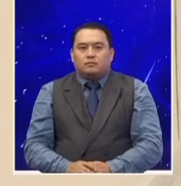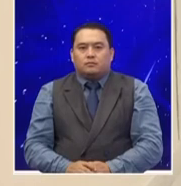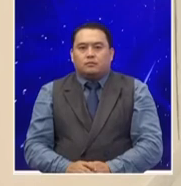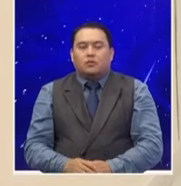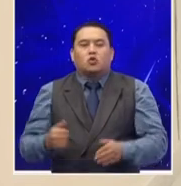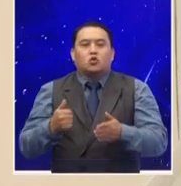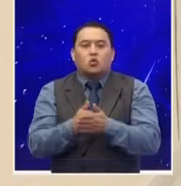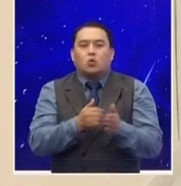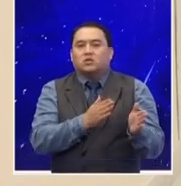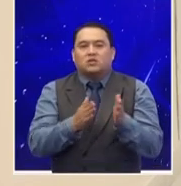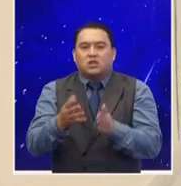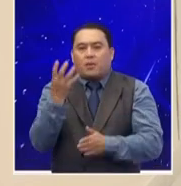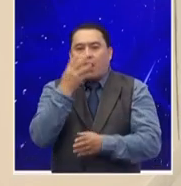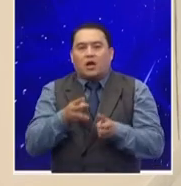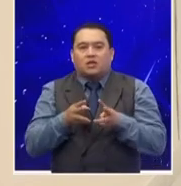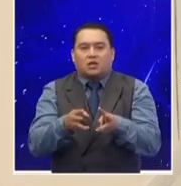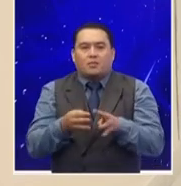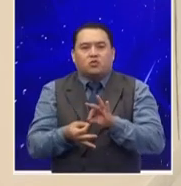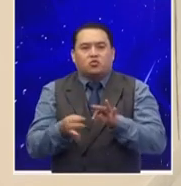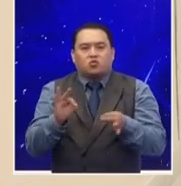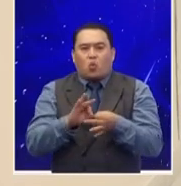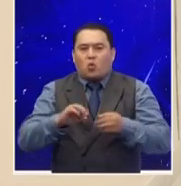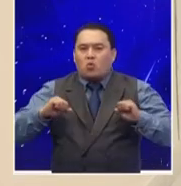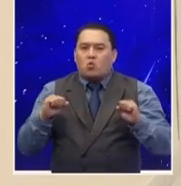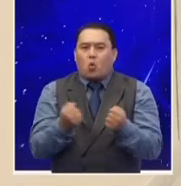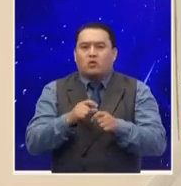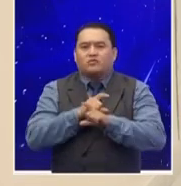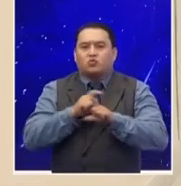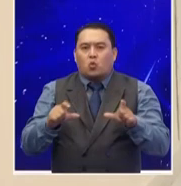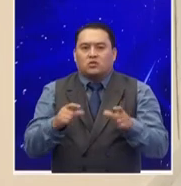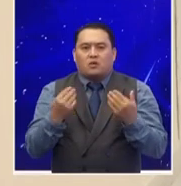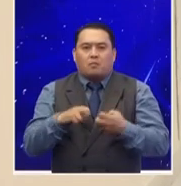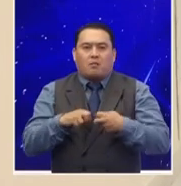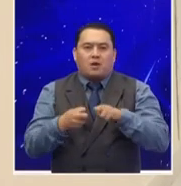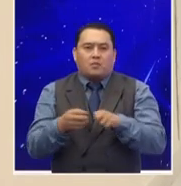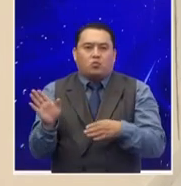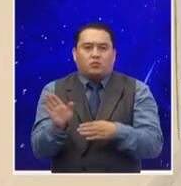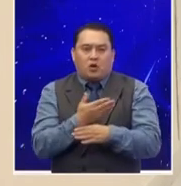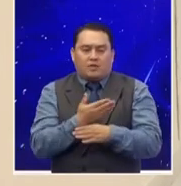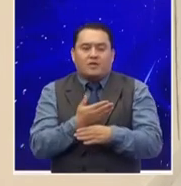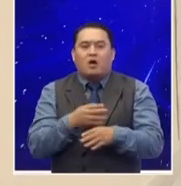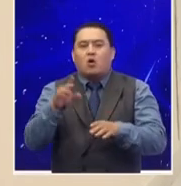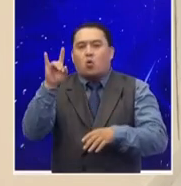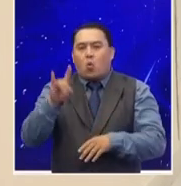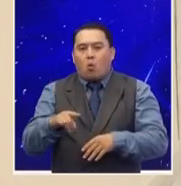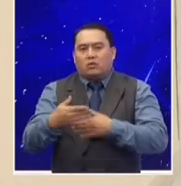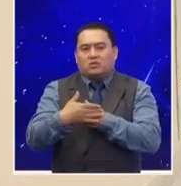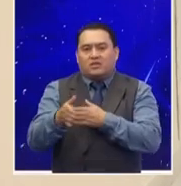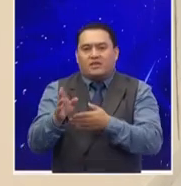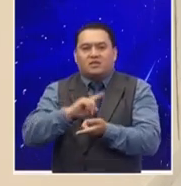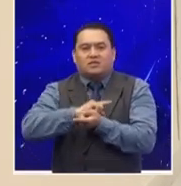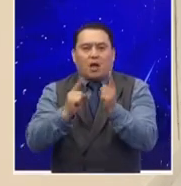До этого с системным отоплением были трудности. Часто было холодно в школе. Сейчас эта проблема устранена. Все окна и двери